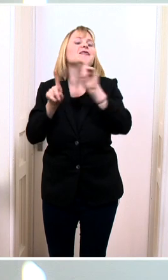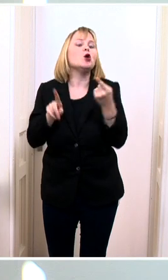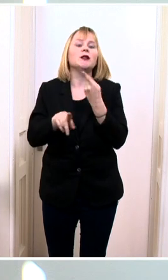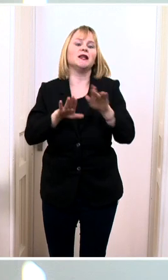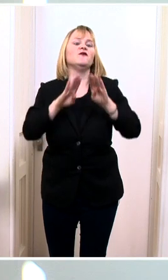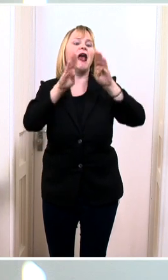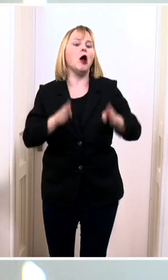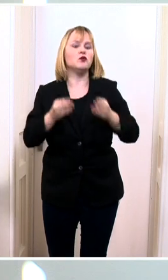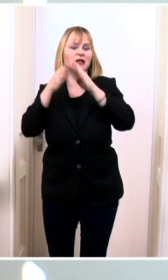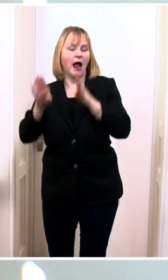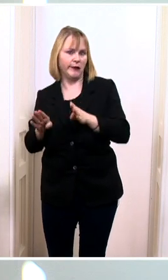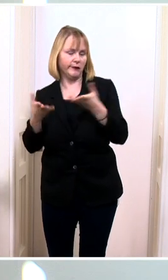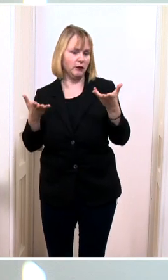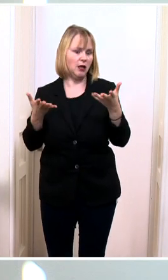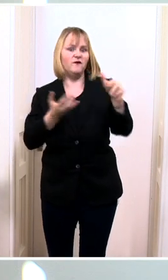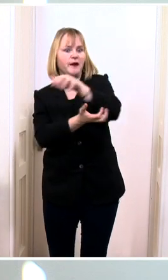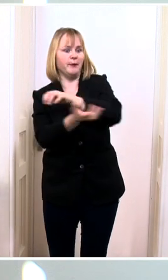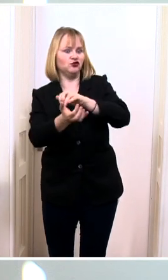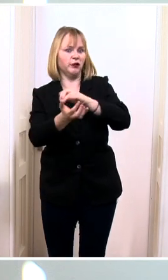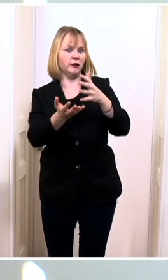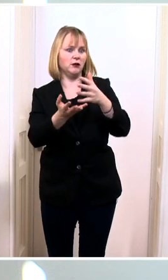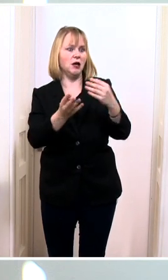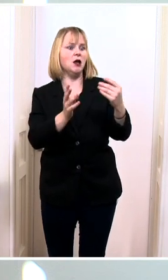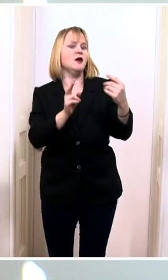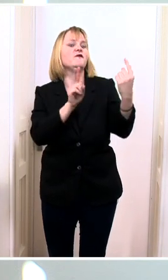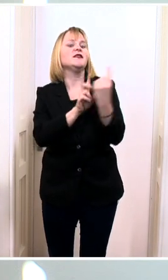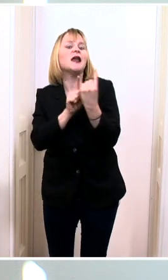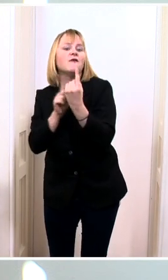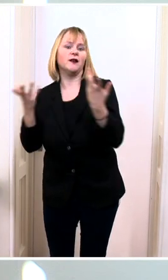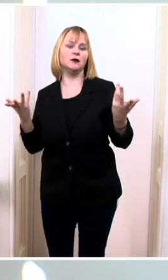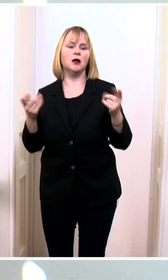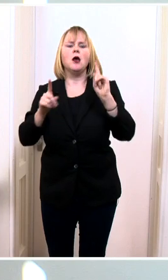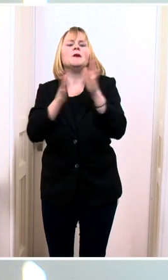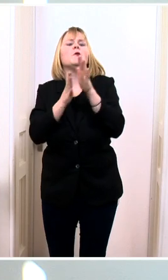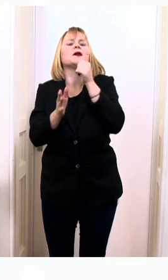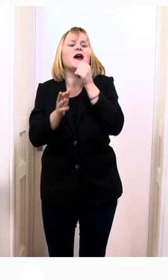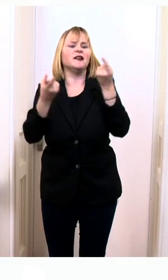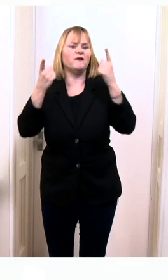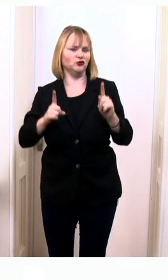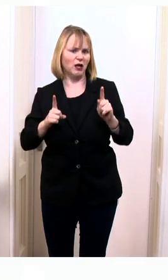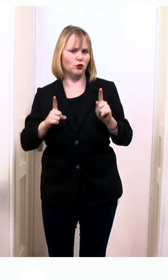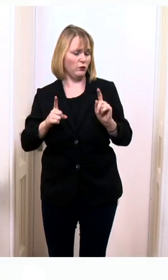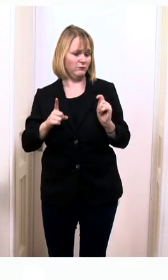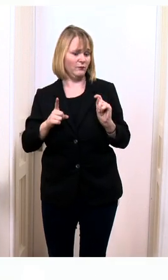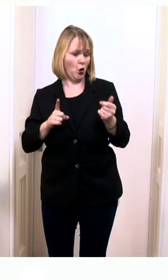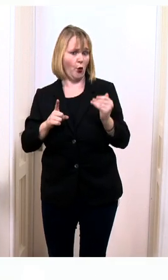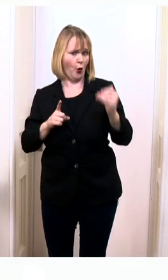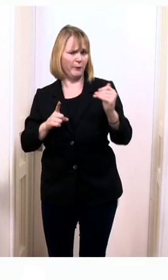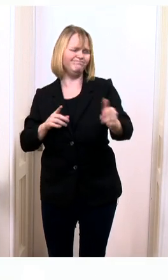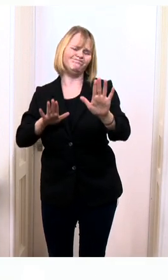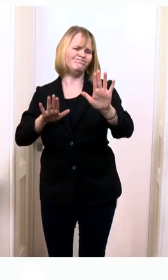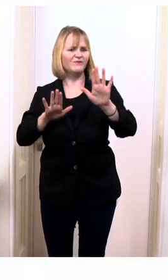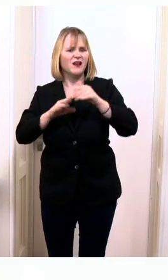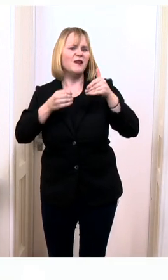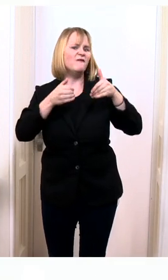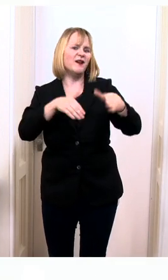in ungeschützten Situationen. Ich bitte Sie darum, auf private Veranstaltungen in nächster Zeit ganz zu verzichten und nicht zu